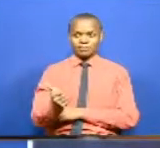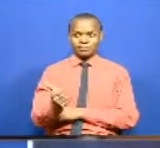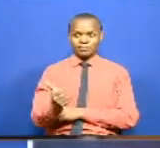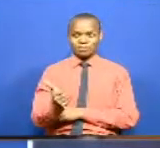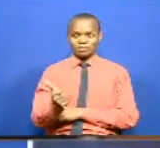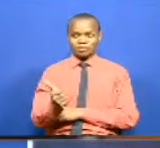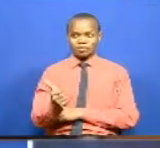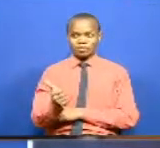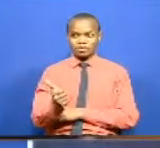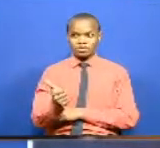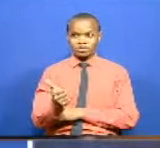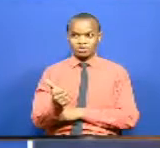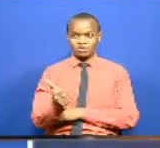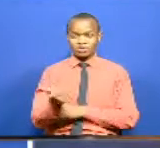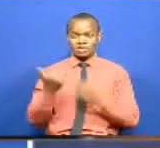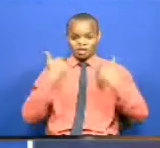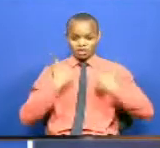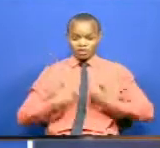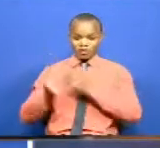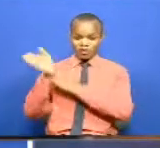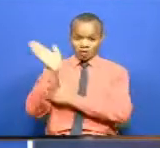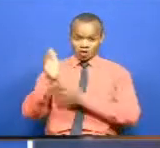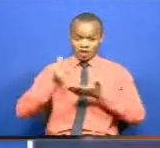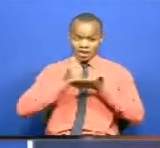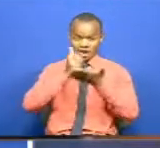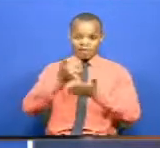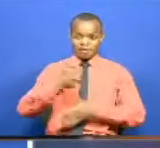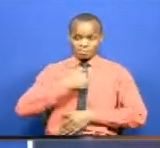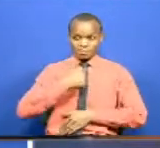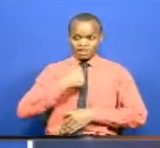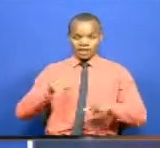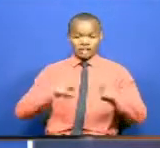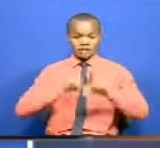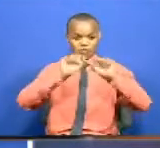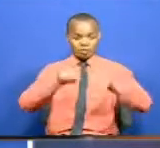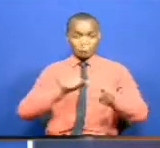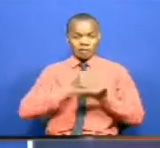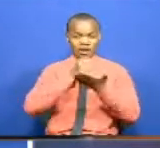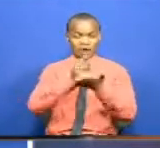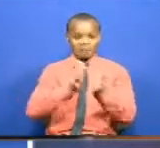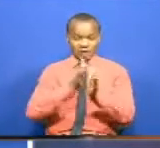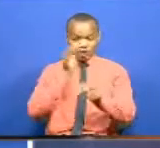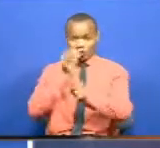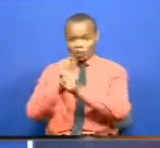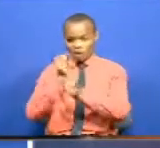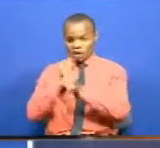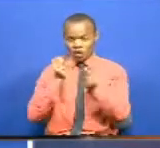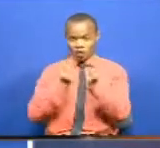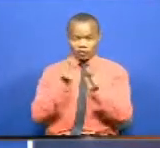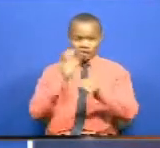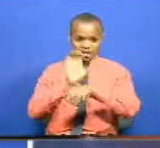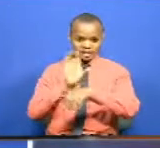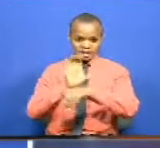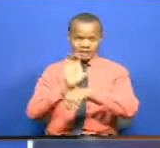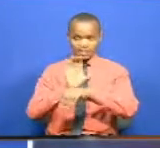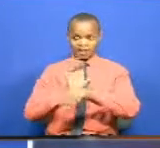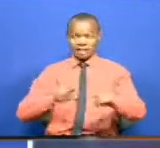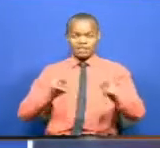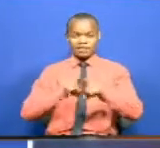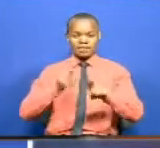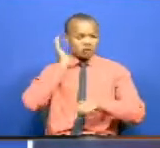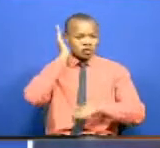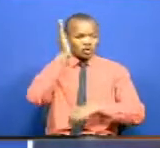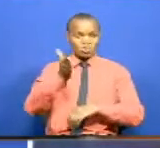Mimi nimeinuliwa na Mungu ili niweze kusaidia na kufanya kazi na kanisa. Na mimi sirudi